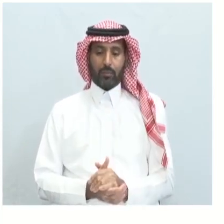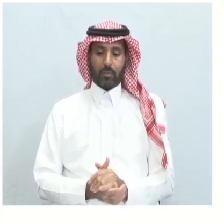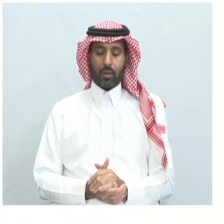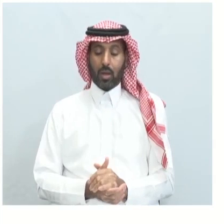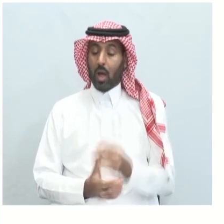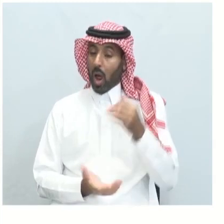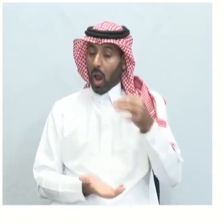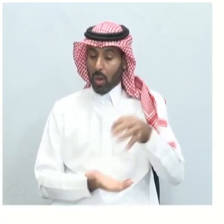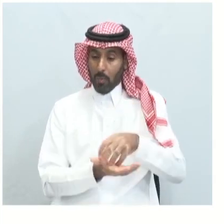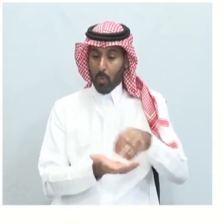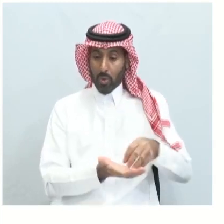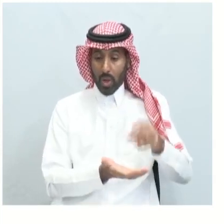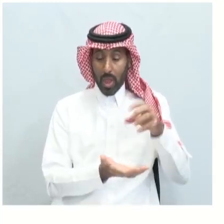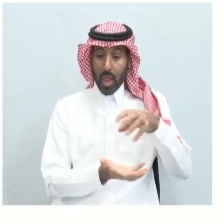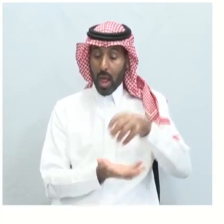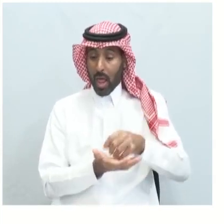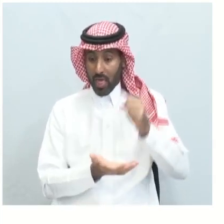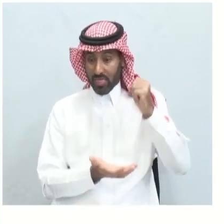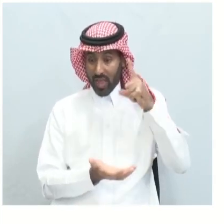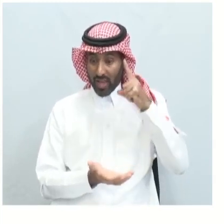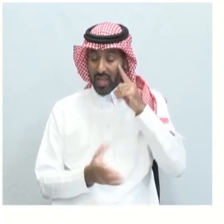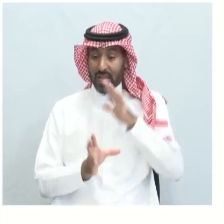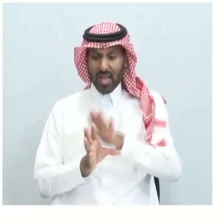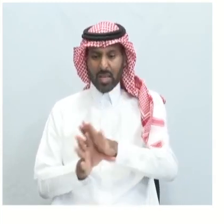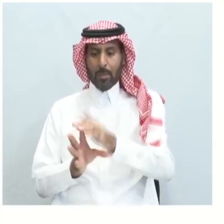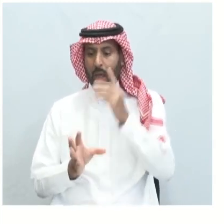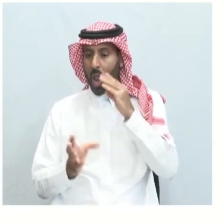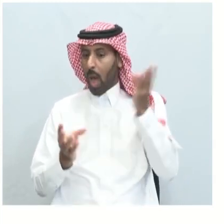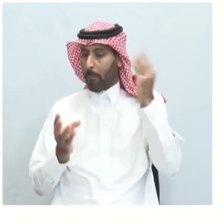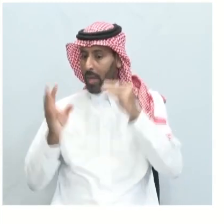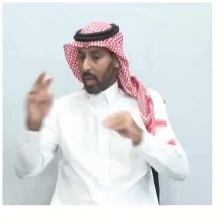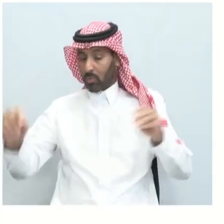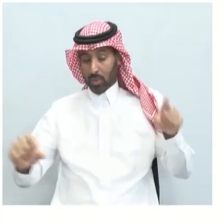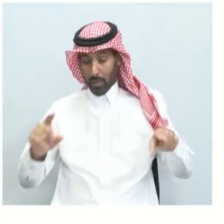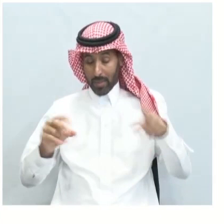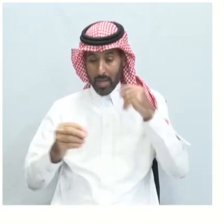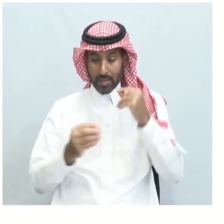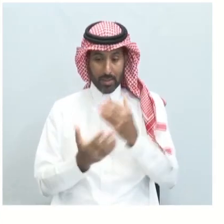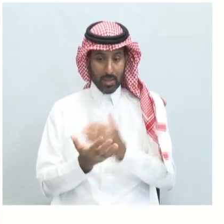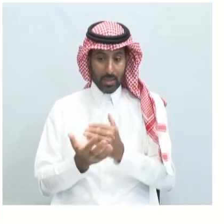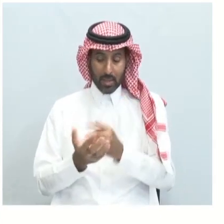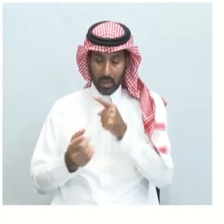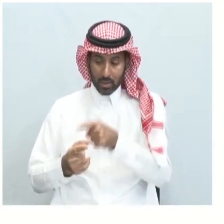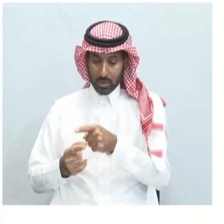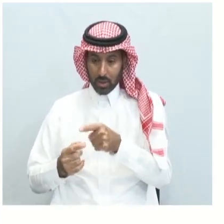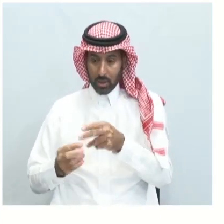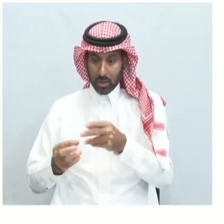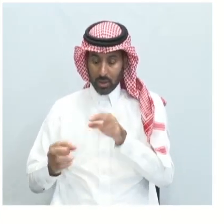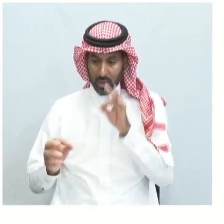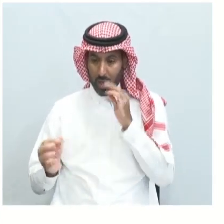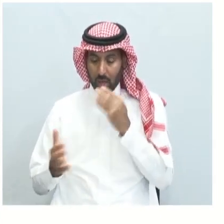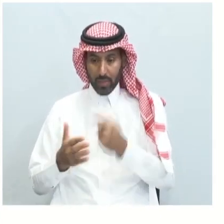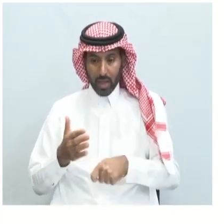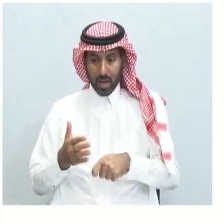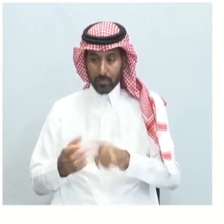تعتمد المدن الذكيه على البيانات المجمعه من المستشعرات والاجهزه لاتاحه اتخاذ القرارات